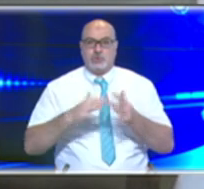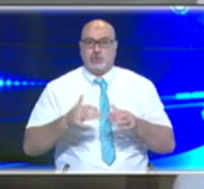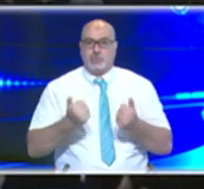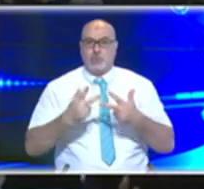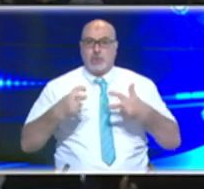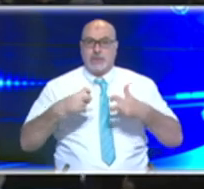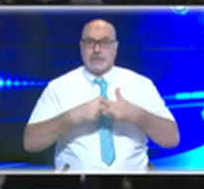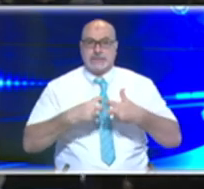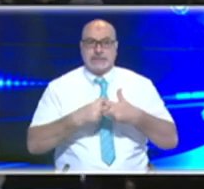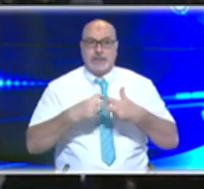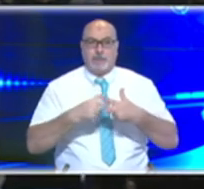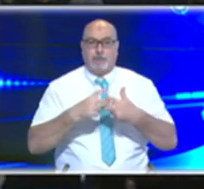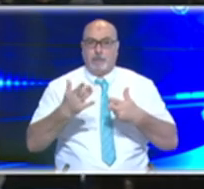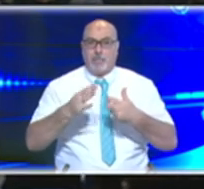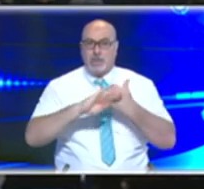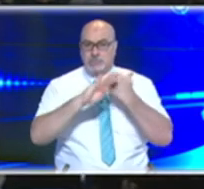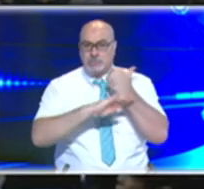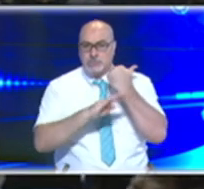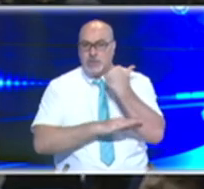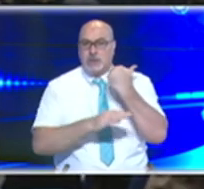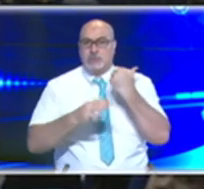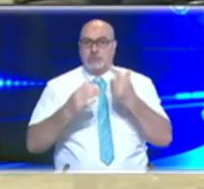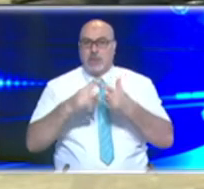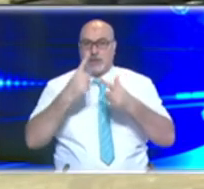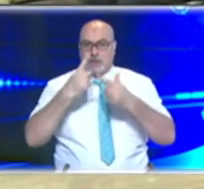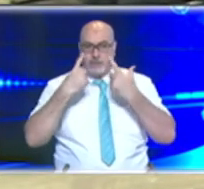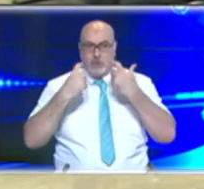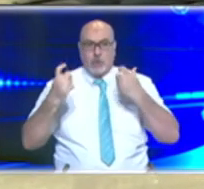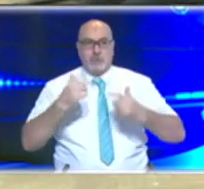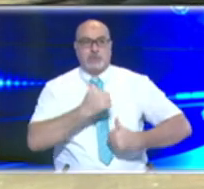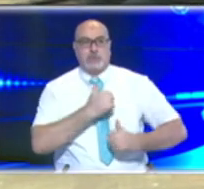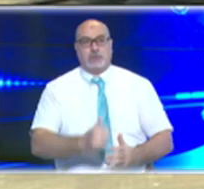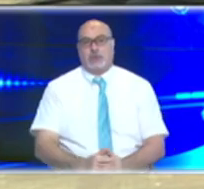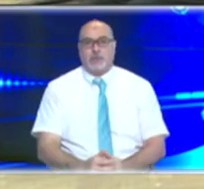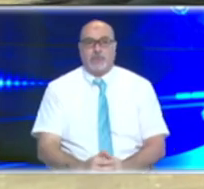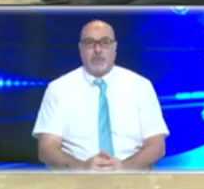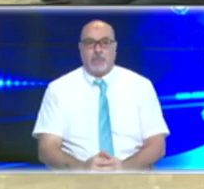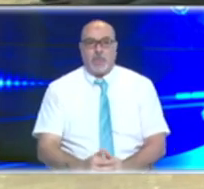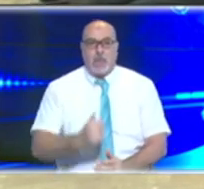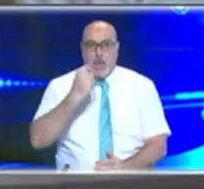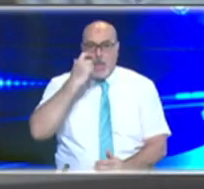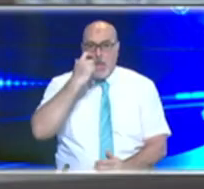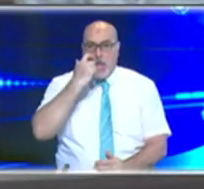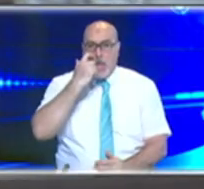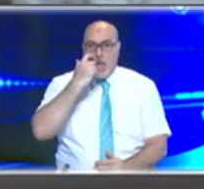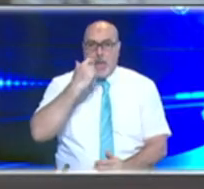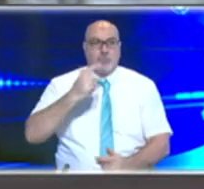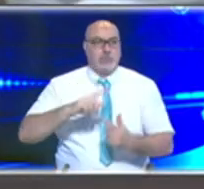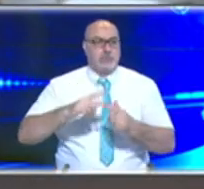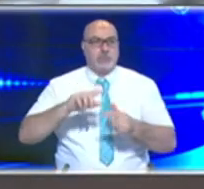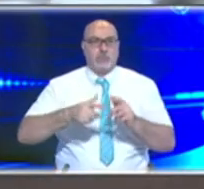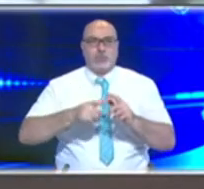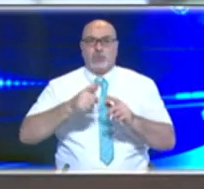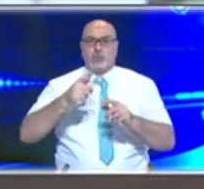اختبارات بإشراف إطارات من مختلف المصالح العسكرية، وقد سخرت كافة الوسائل